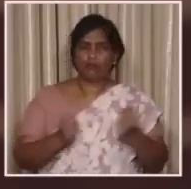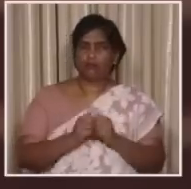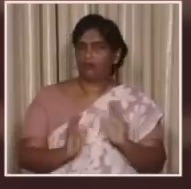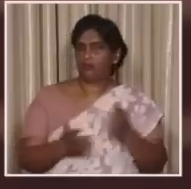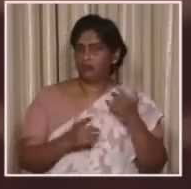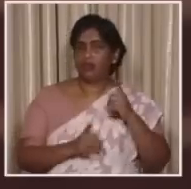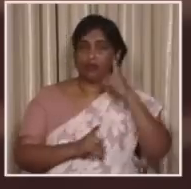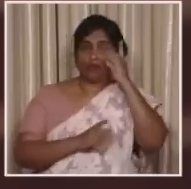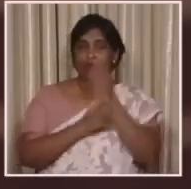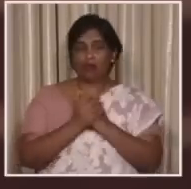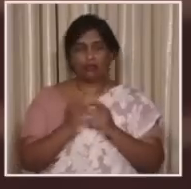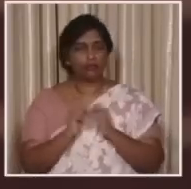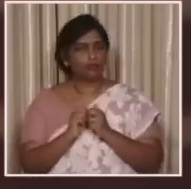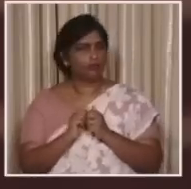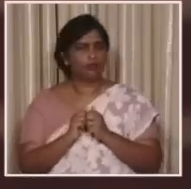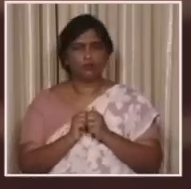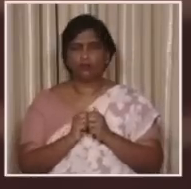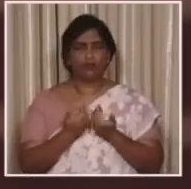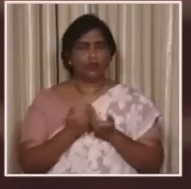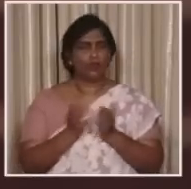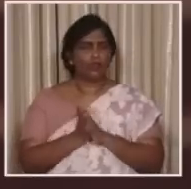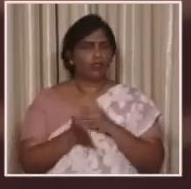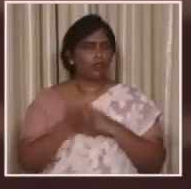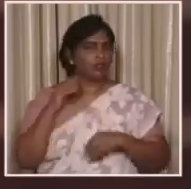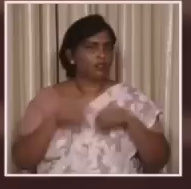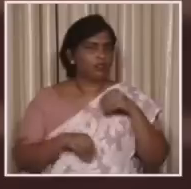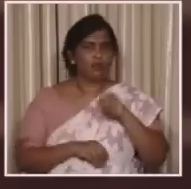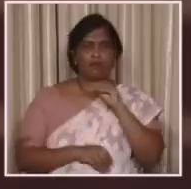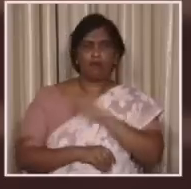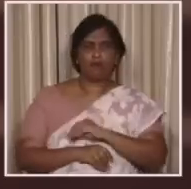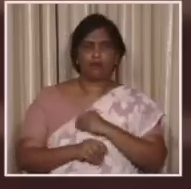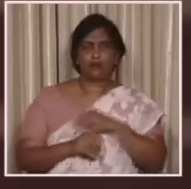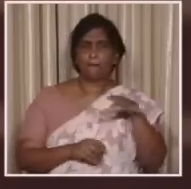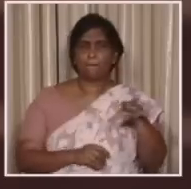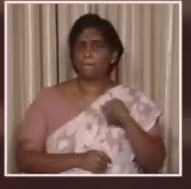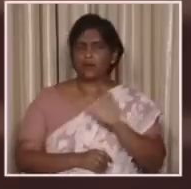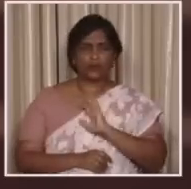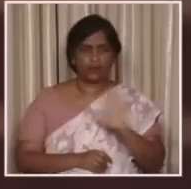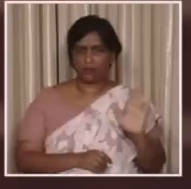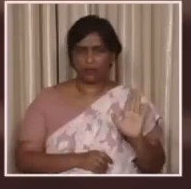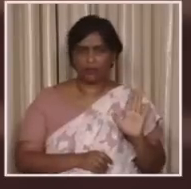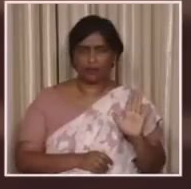ඊළඟට ආගම්වාදයක් කවුස්සනවා. තමන්ගේ දේශපාලන වාසියට මේක පාවිච්චි කරන්න එපා.